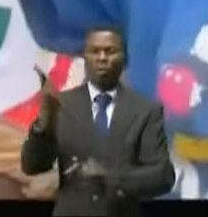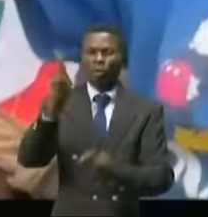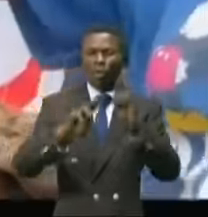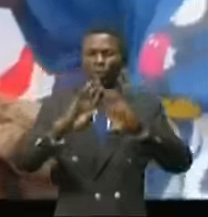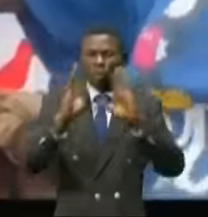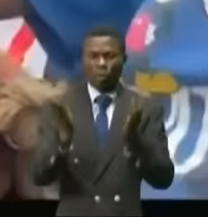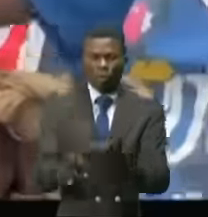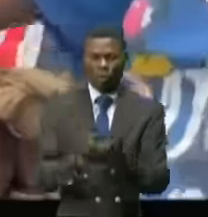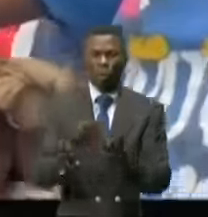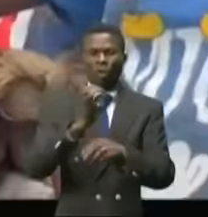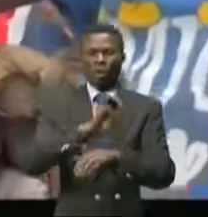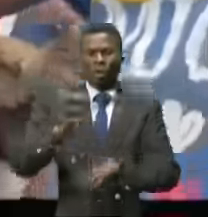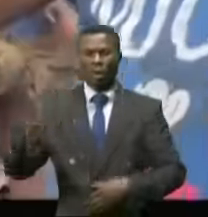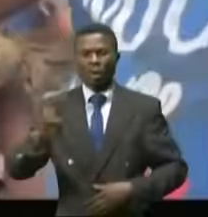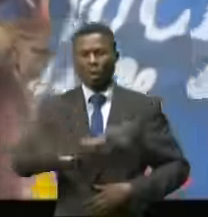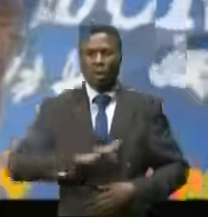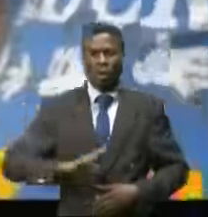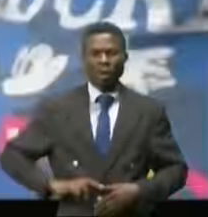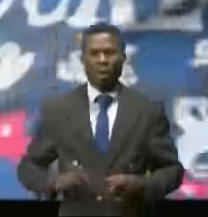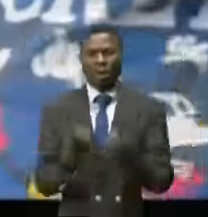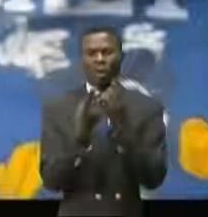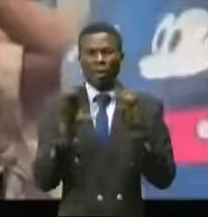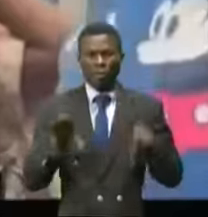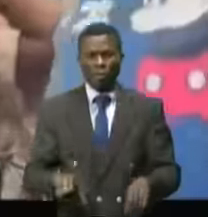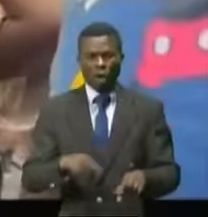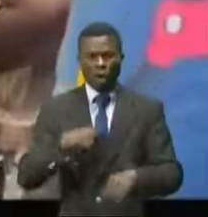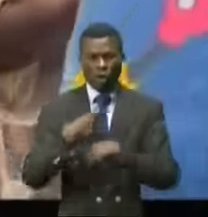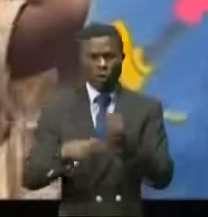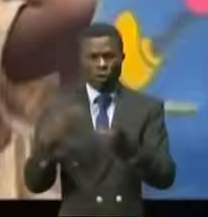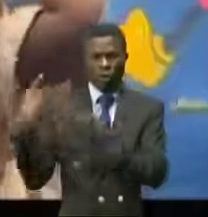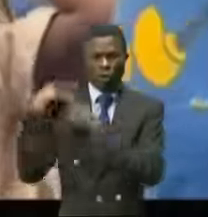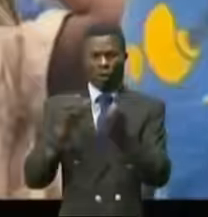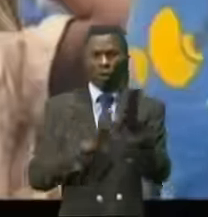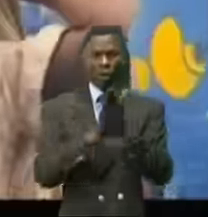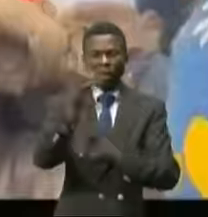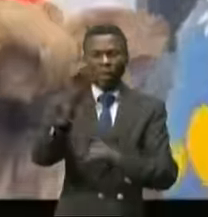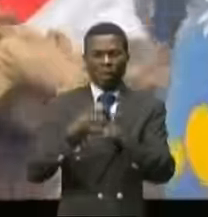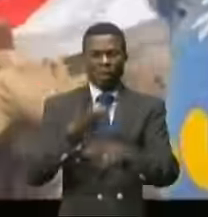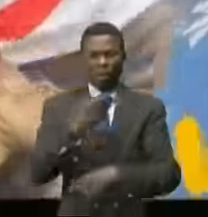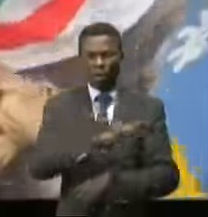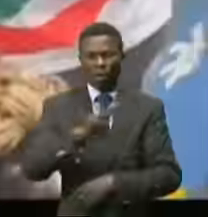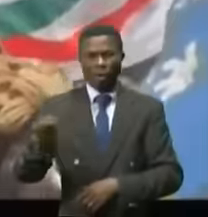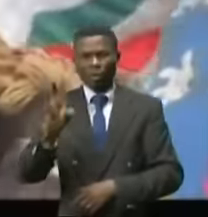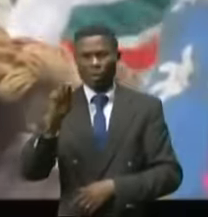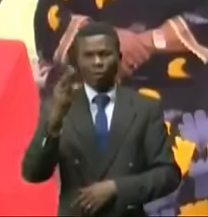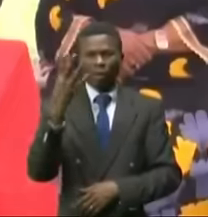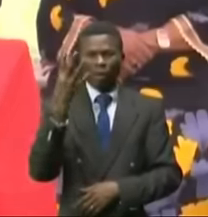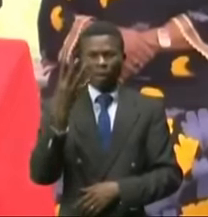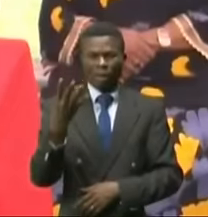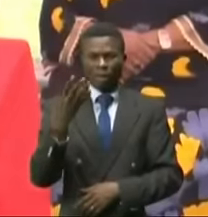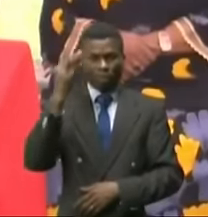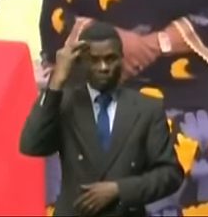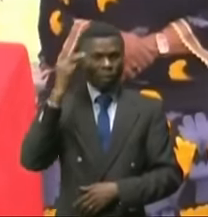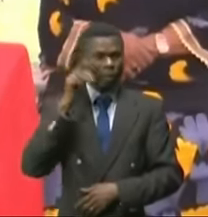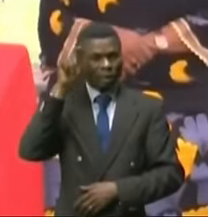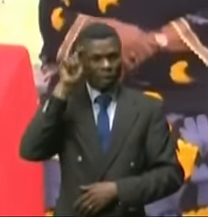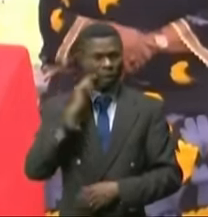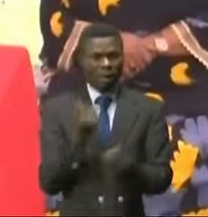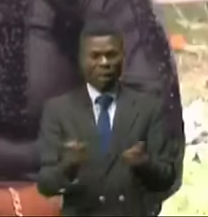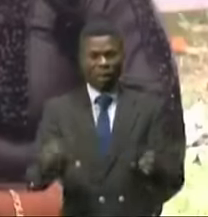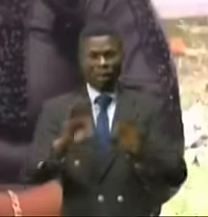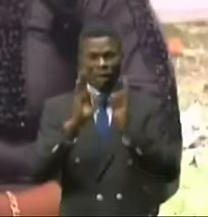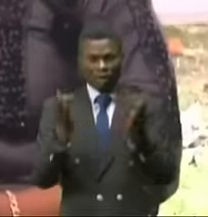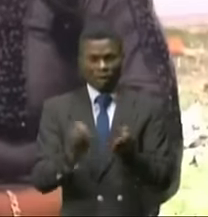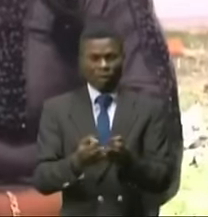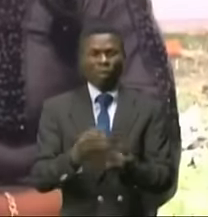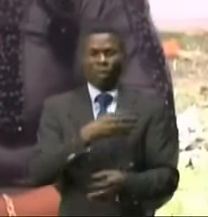l'Est et de la République démocratique du Congo, lancé depuis le 15 février 2024 par la ministre du Genre, Enfants et Familles,